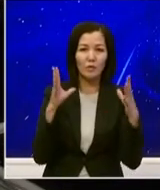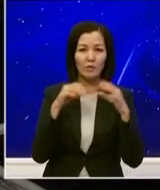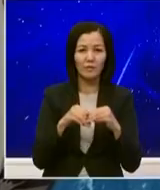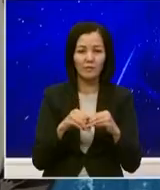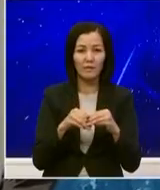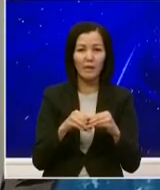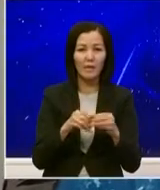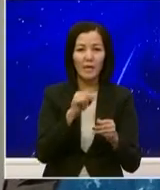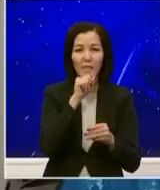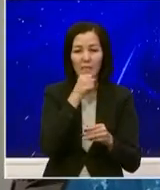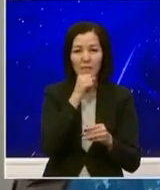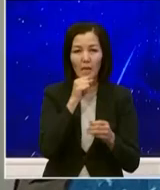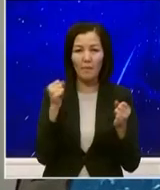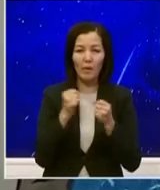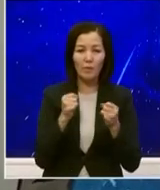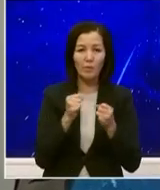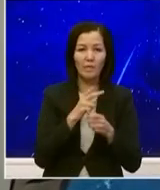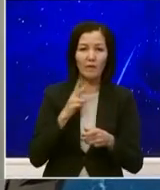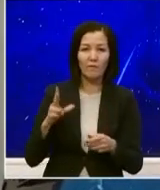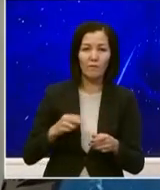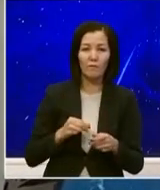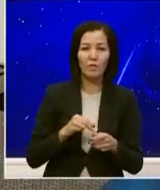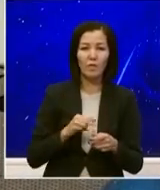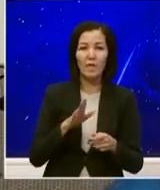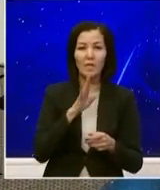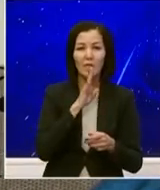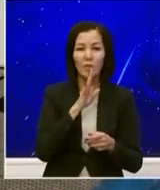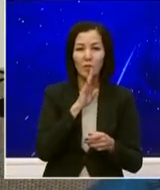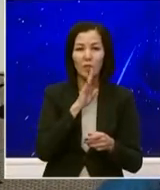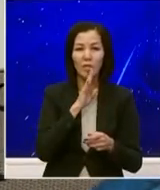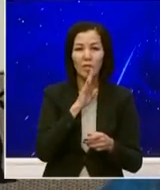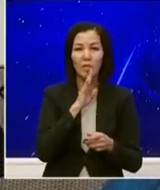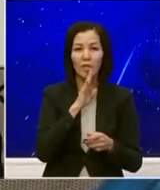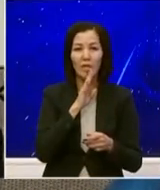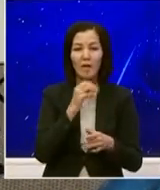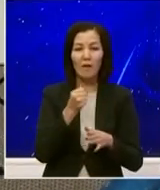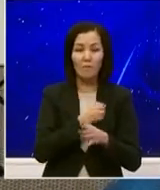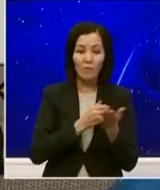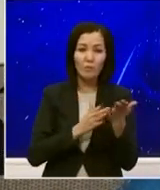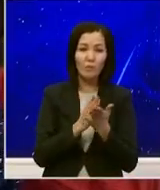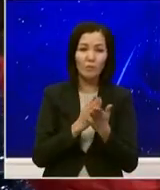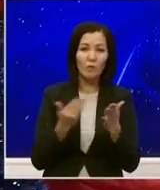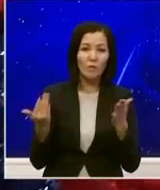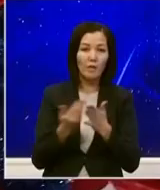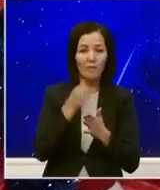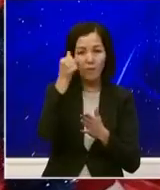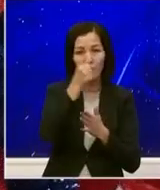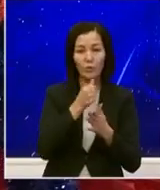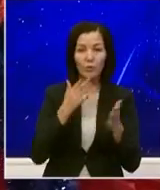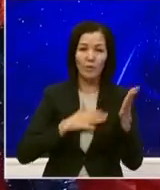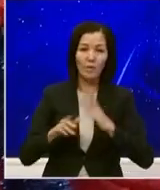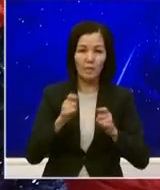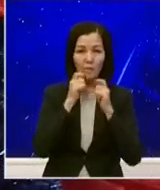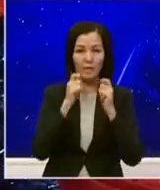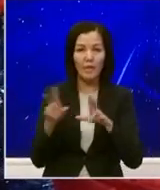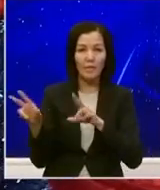переодевшись Деда Мороза и Снегурочку, показав, что защитники Родины могут нести не только воинскую службу, но и новогоднюю радость. Счастливые